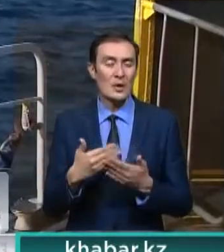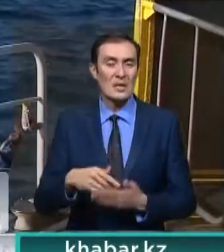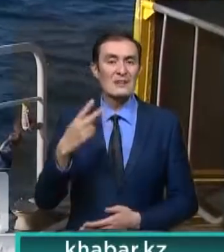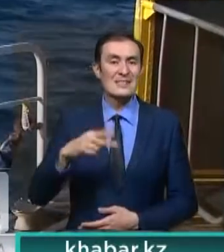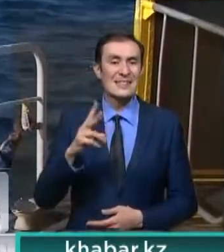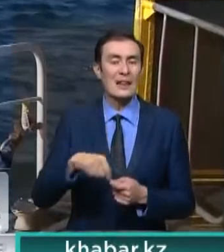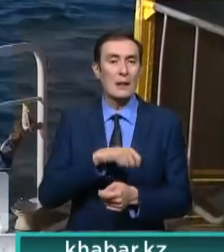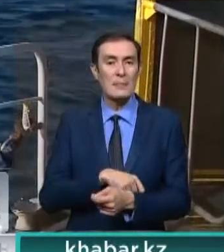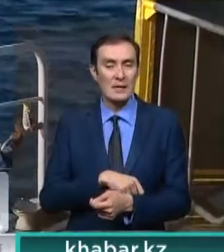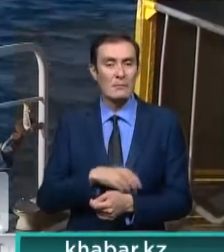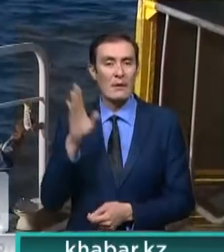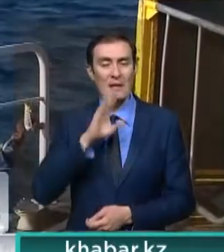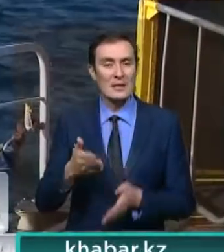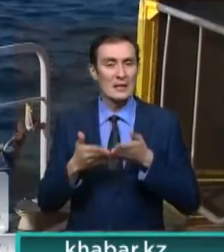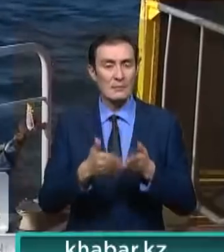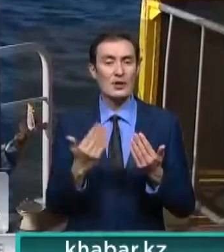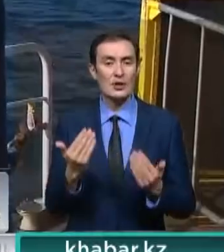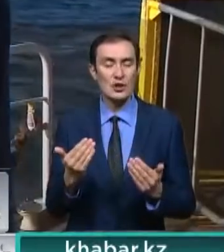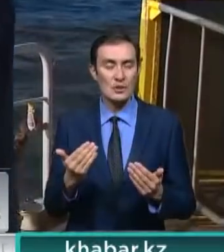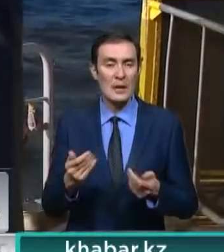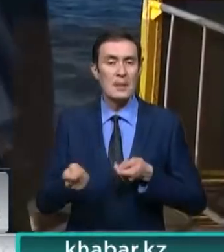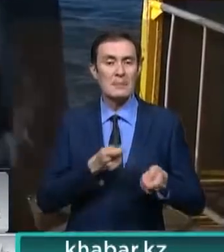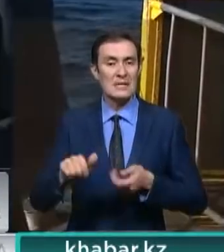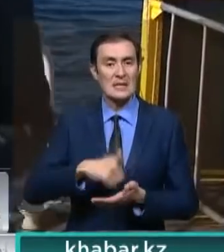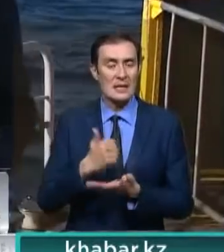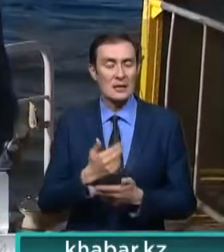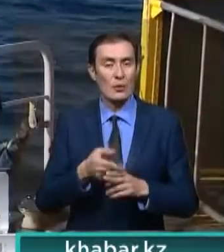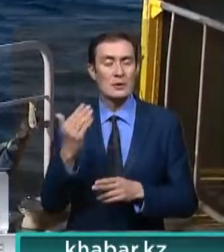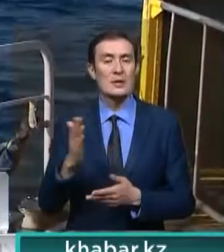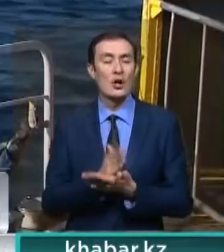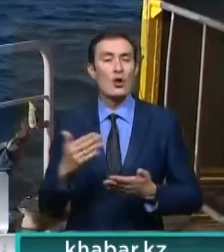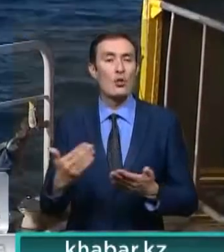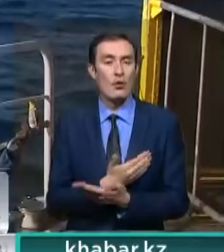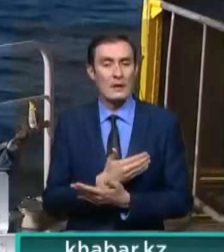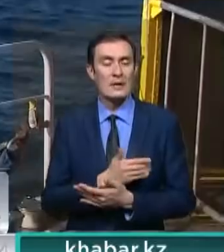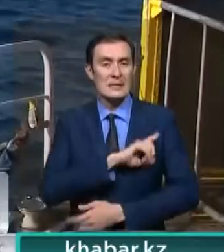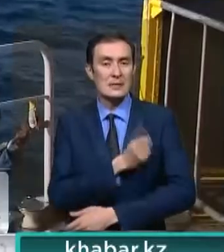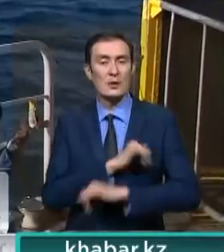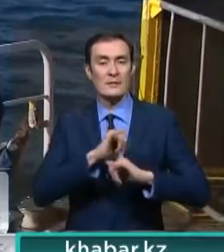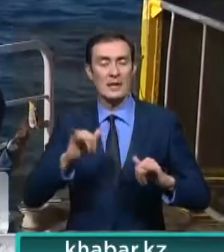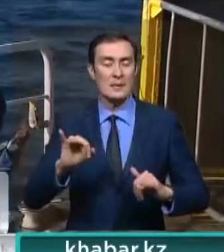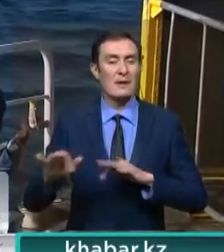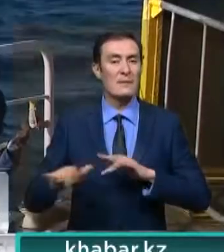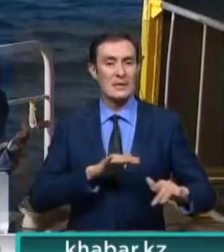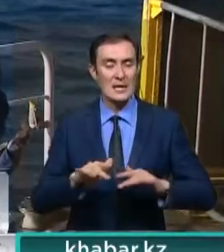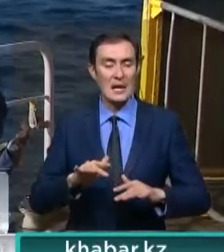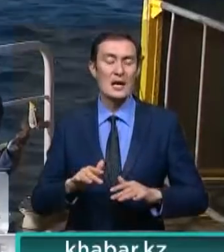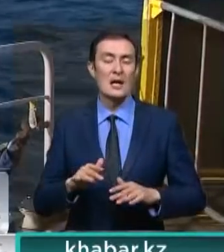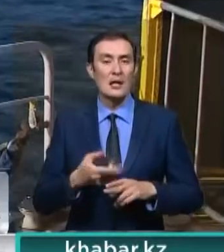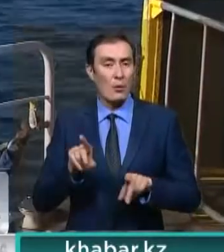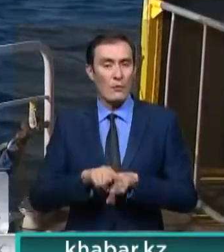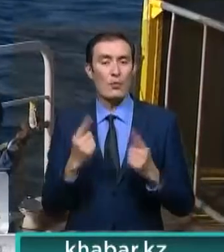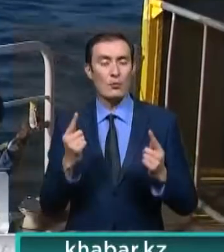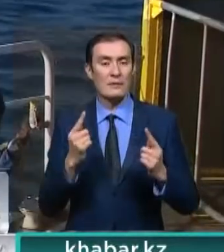20 километров по воде. При нынешнем президенте он получил новую жизнь, и проведение события, тем более